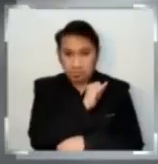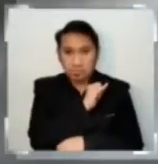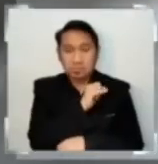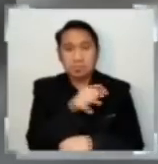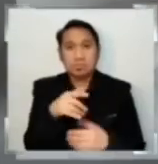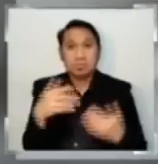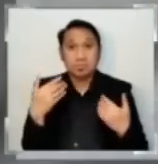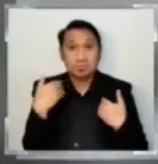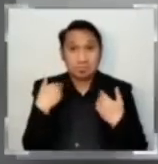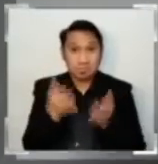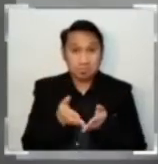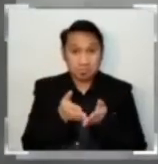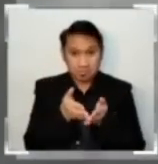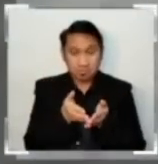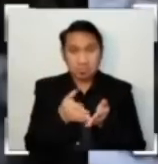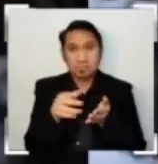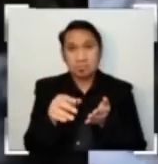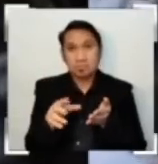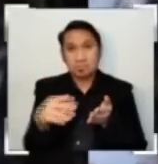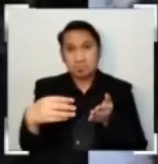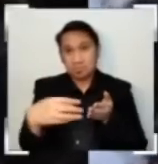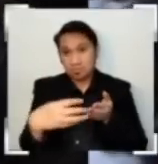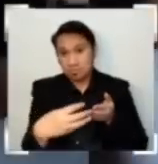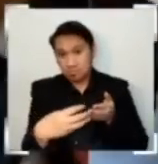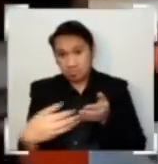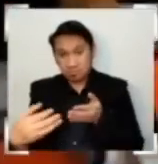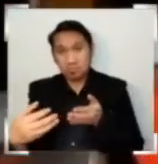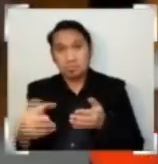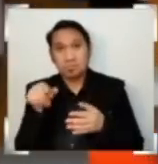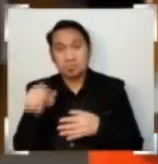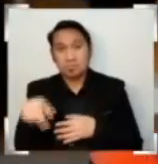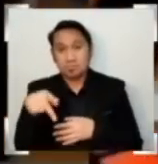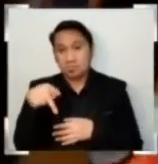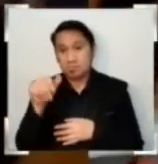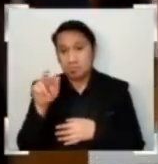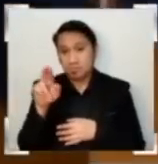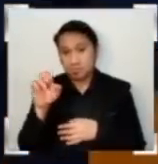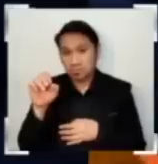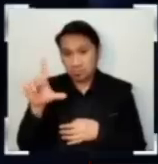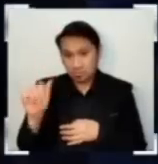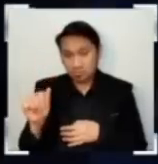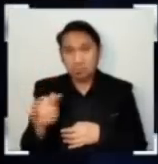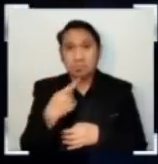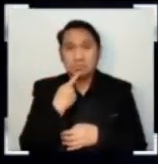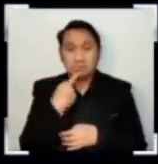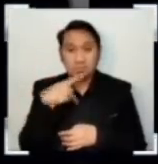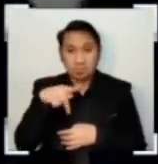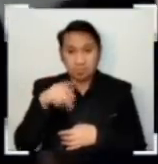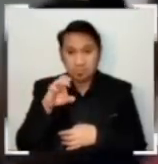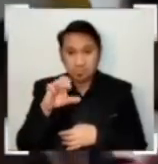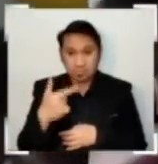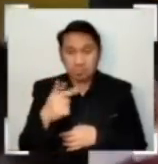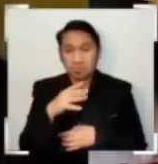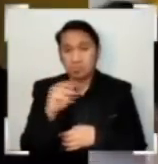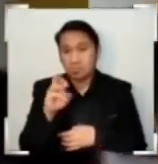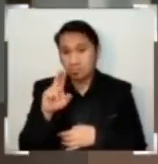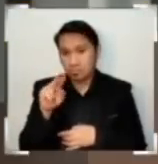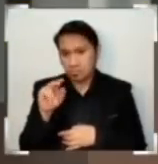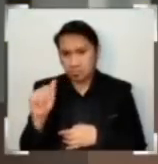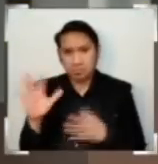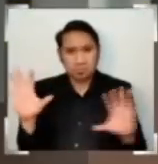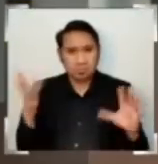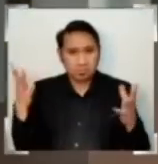ang humila sa nagkabiryang ferry boat papuntang Parola Wharf. Sabi ng Philippine Coast Guard at ng Marina, wala silang natanggap